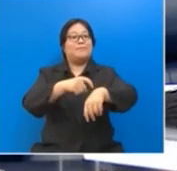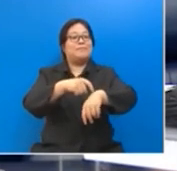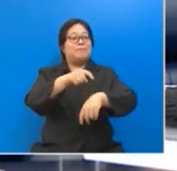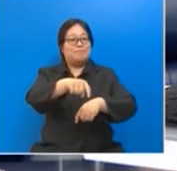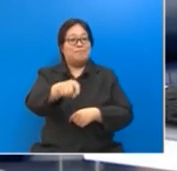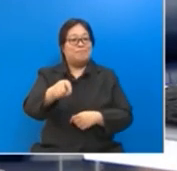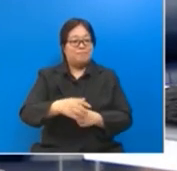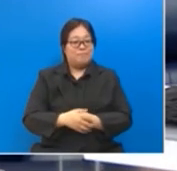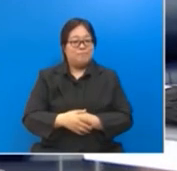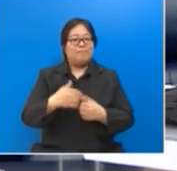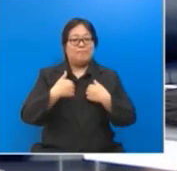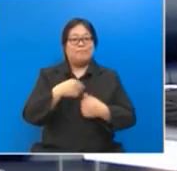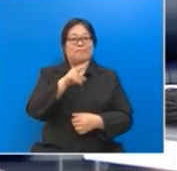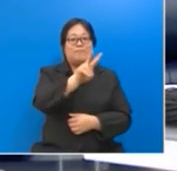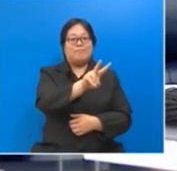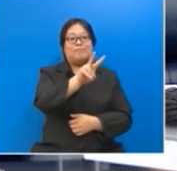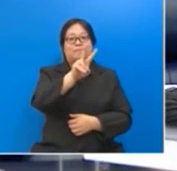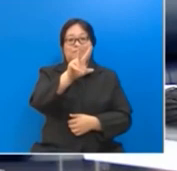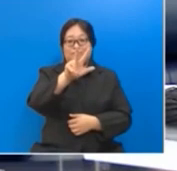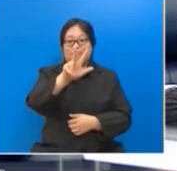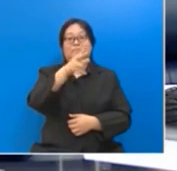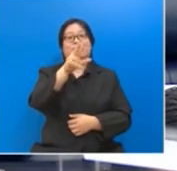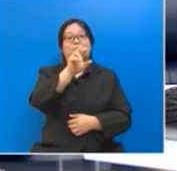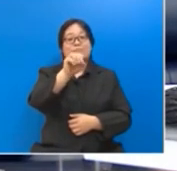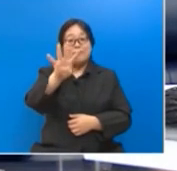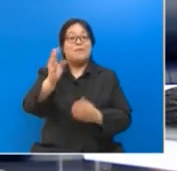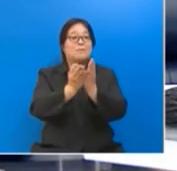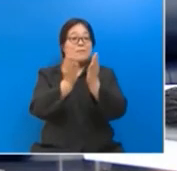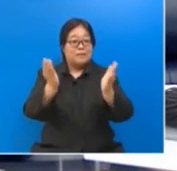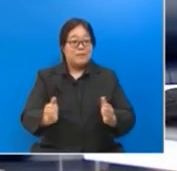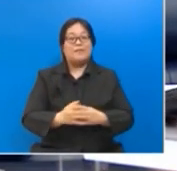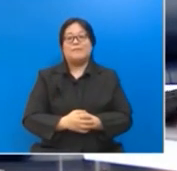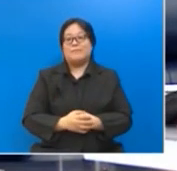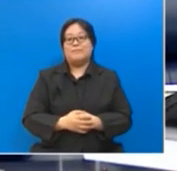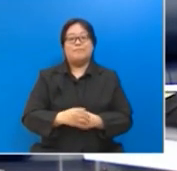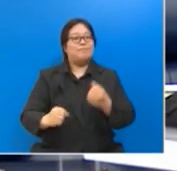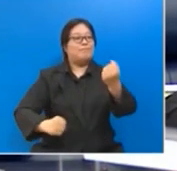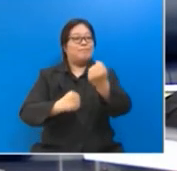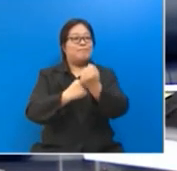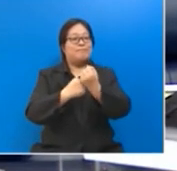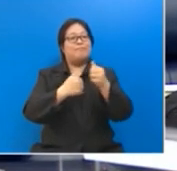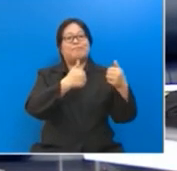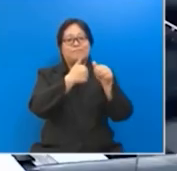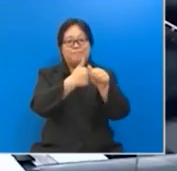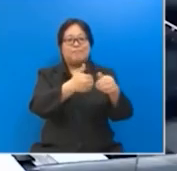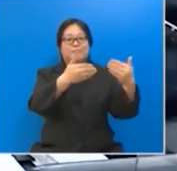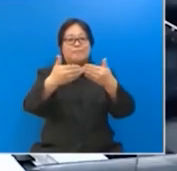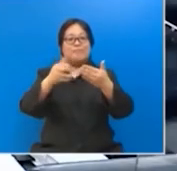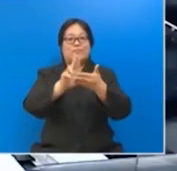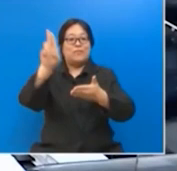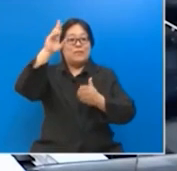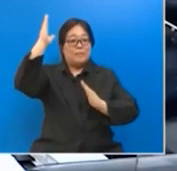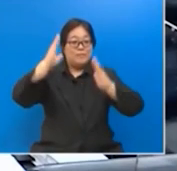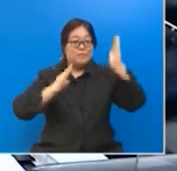daripada jumlah ini seramai 234 orang pelajar telah ditajah untuk mengikuti pengajian di universiti